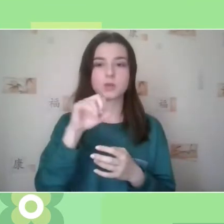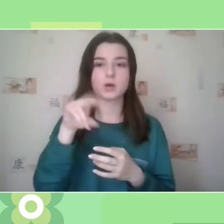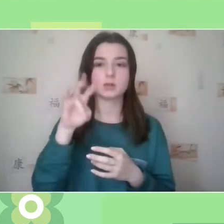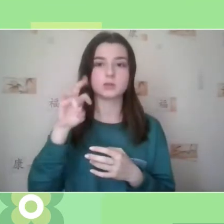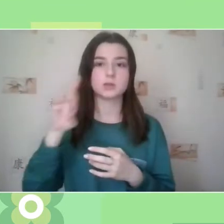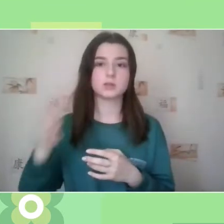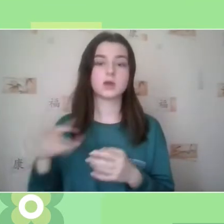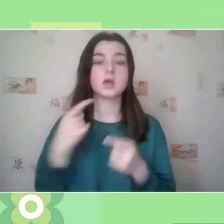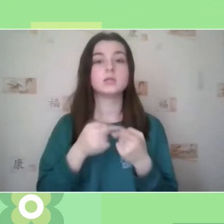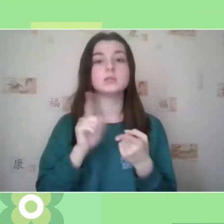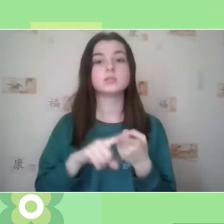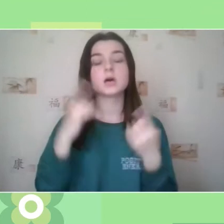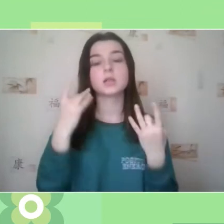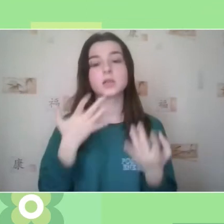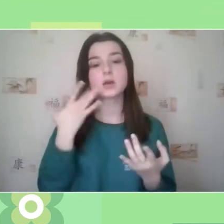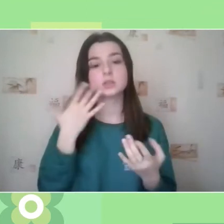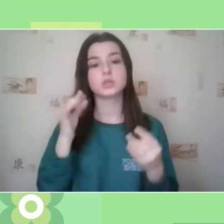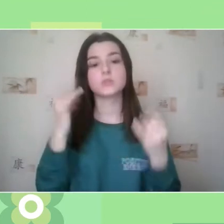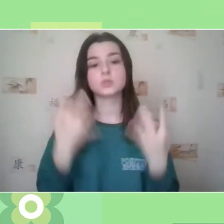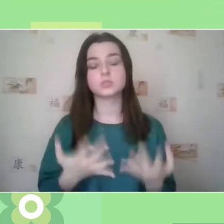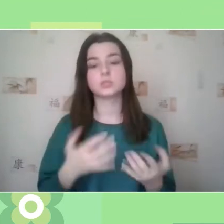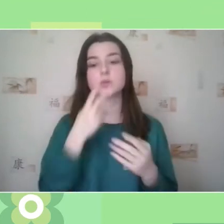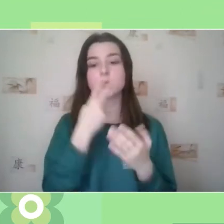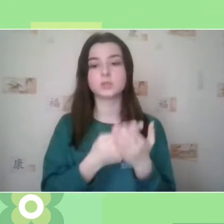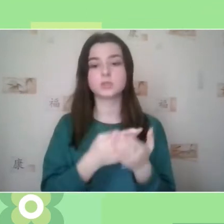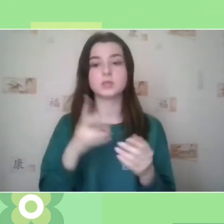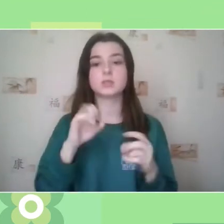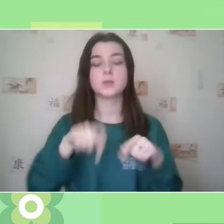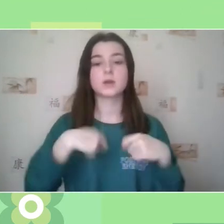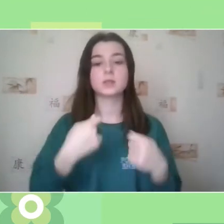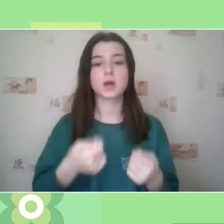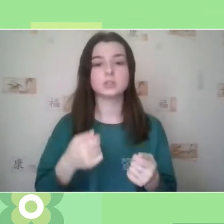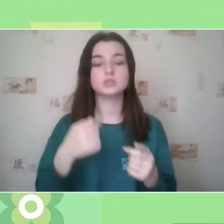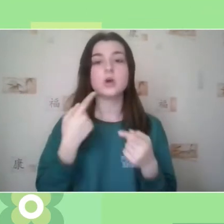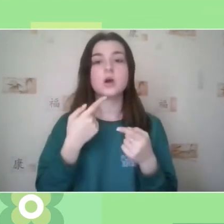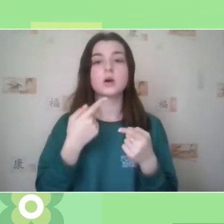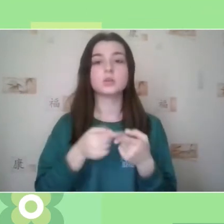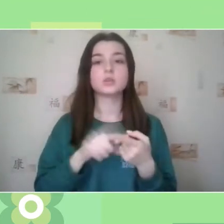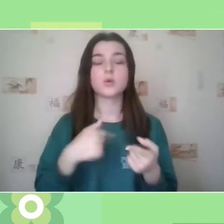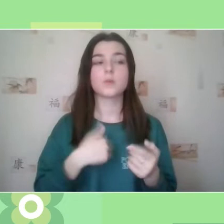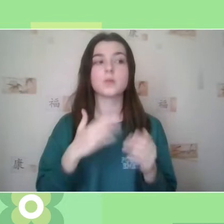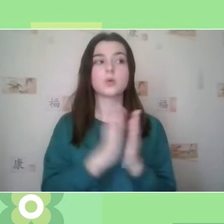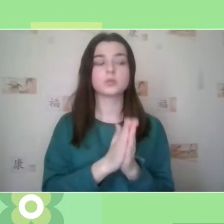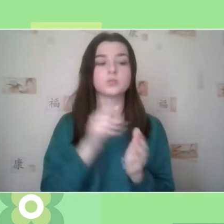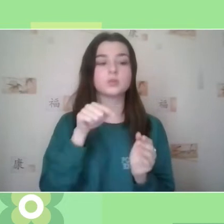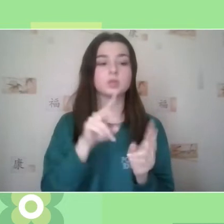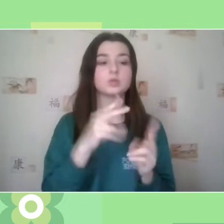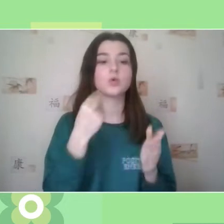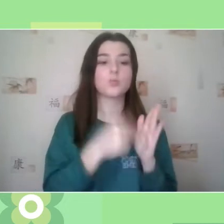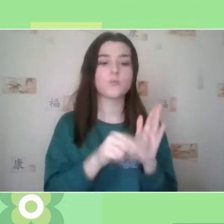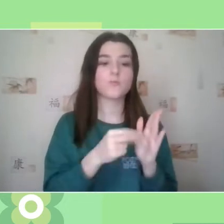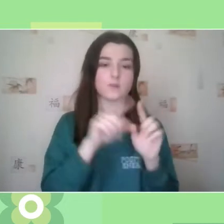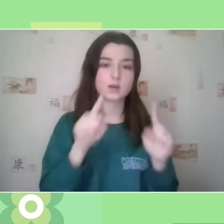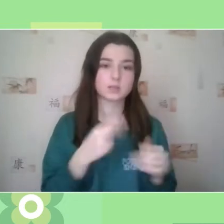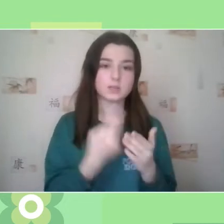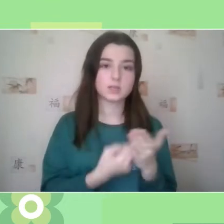обладнання. Це легше і простіше пояснити і показати. На передачу обладнання ми завжди запрошуємо тих, хто купував картини, журналістів і